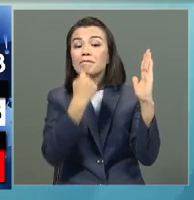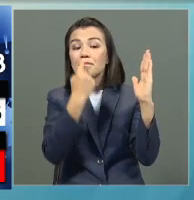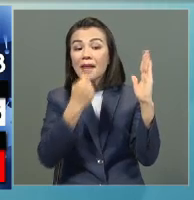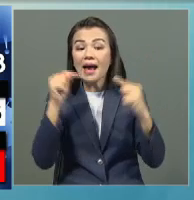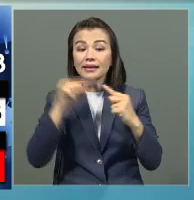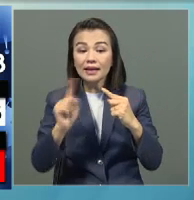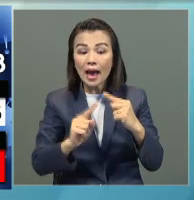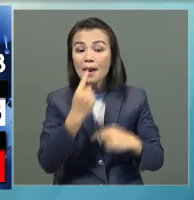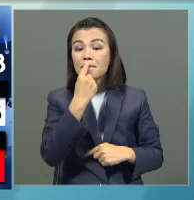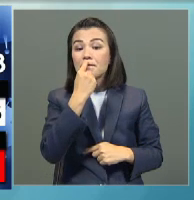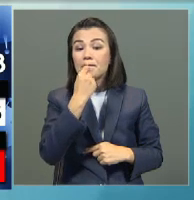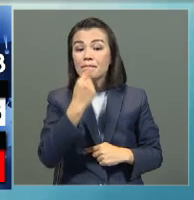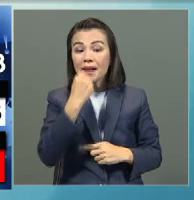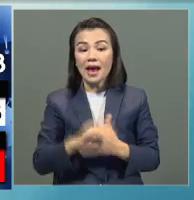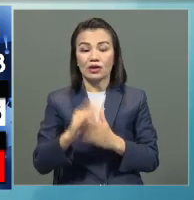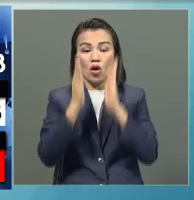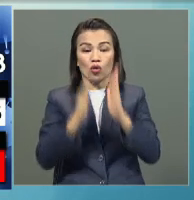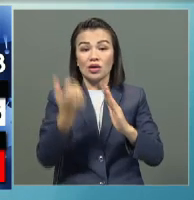นี้นะครับนี้เราพี่น้องกันอยู่เมืองไทยนะครับก็ต้องดูแลกันนะครับซึ่งก็เป็นมาตรฐานเดียวกันกับที่เราดูแลคนต่างชาติที่เข้ามาด้วยเหมือนกันนะครับต้องขอบพระคุณทุกท่านครับมาที่บทสรุปของแผนที่ประเทศไทยนะครับก็สีเขียวไปทั้งประเทศและตอนนี้นะครับก็มีพื้นที่ที่ยังยังสีแดงๆก็คือมากกว่า10